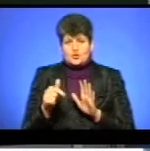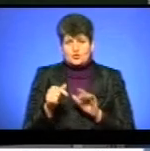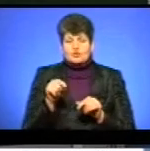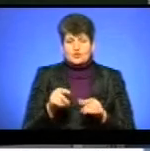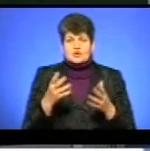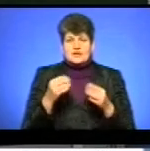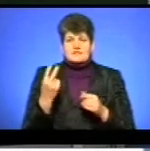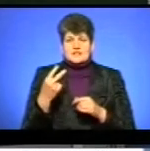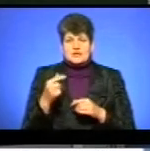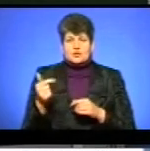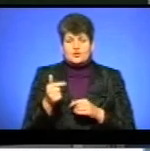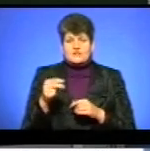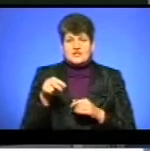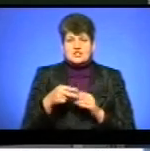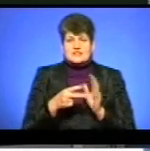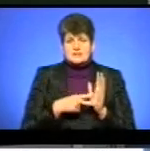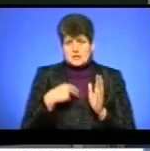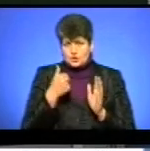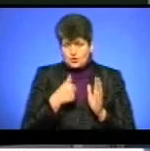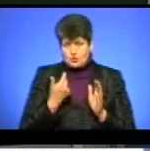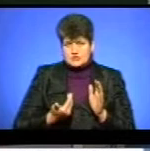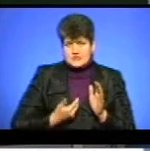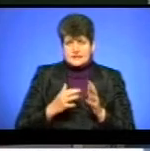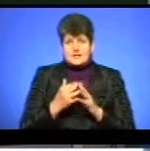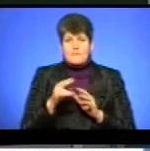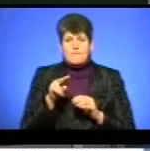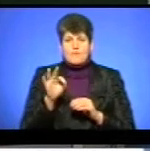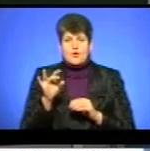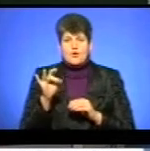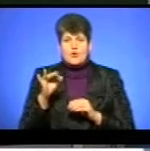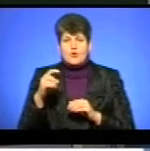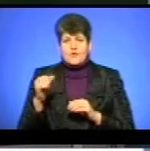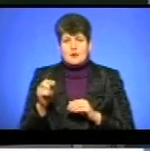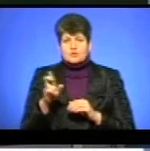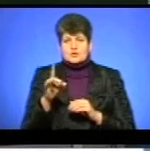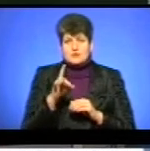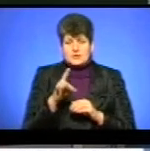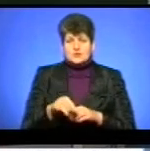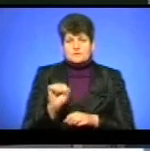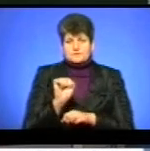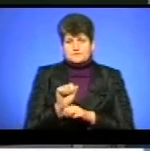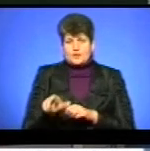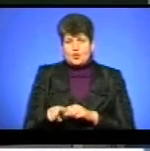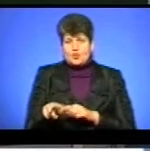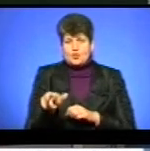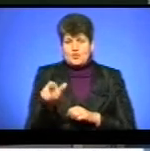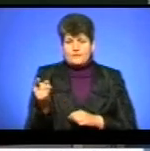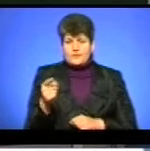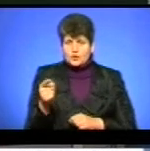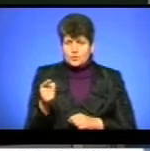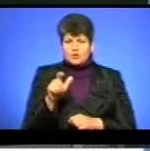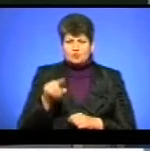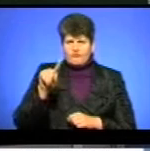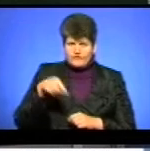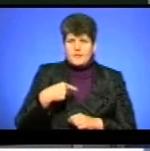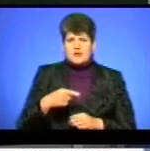дня, 20 грудня 2017 року, жителі села Порохова Бучицького району перекривали дорогу у Тернополі. Люди